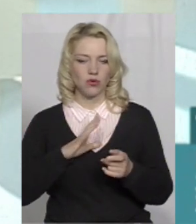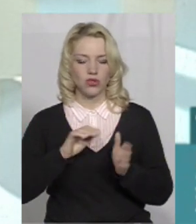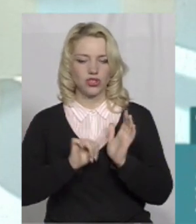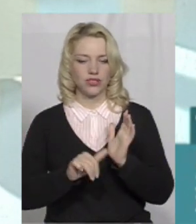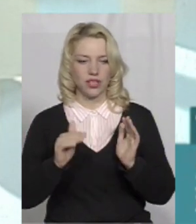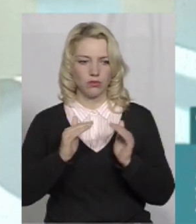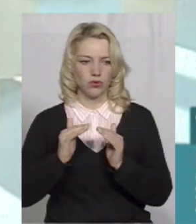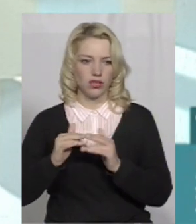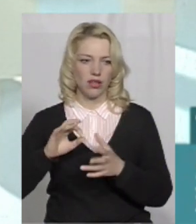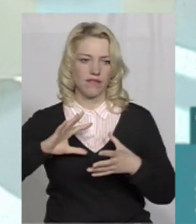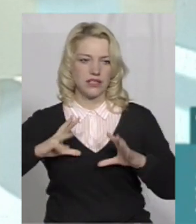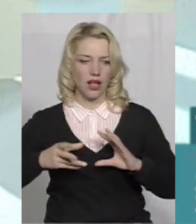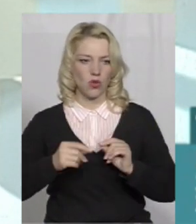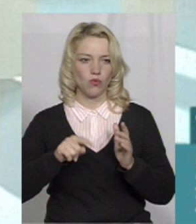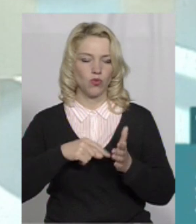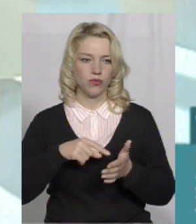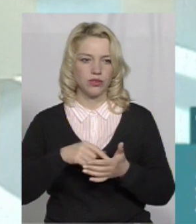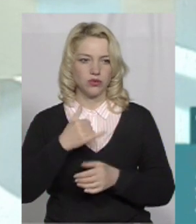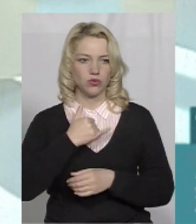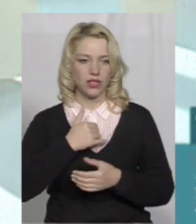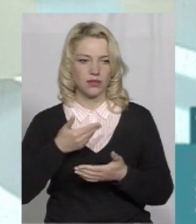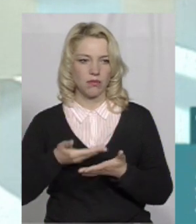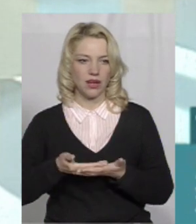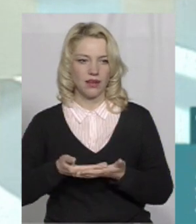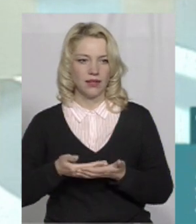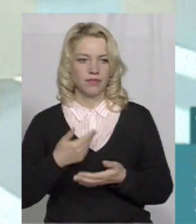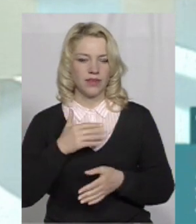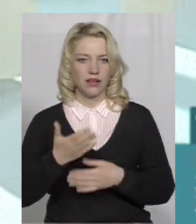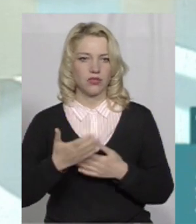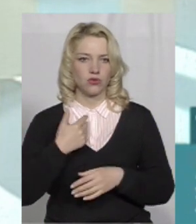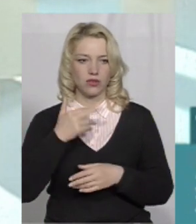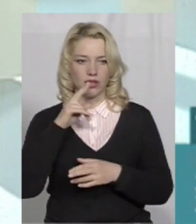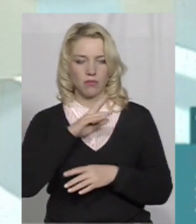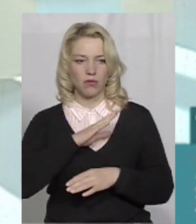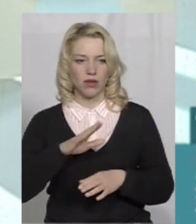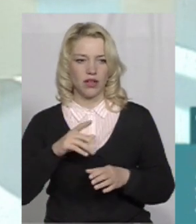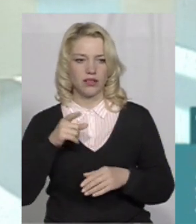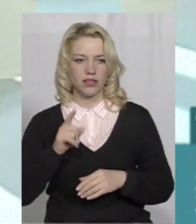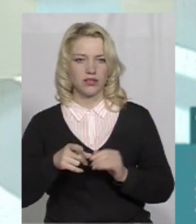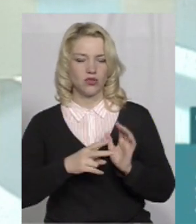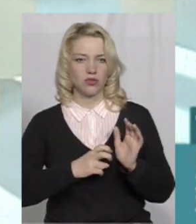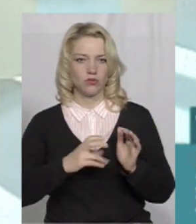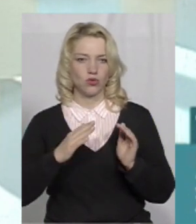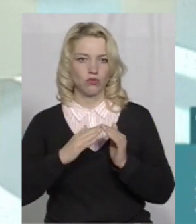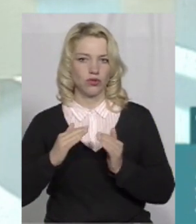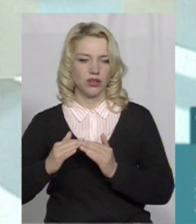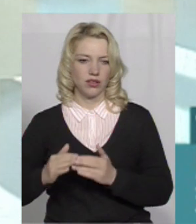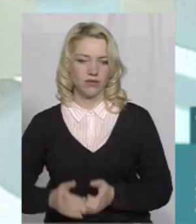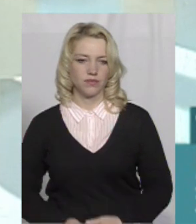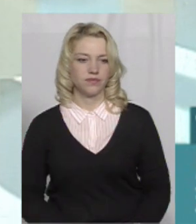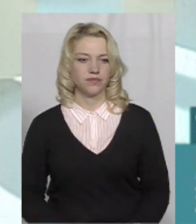а загалом в місті в нас біля, якщо я не помиляюсь, 1700 будинків.